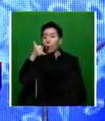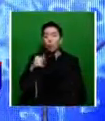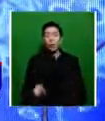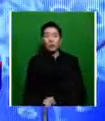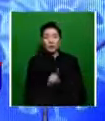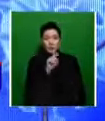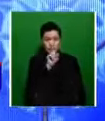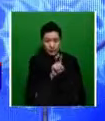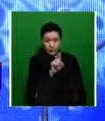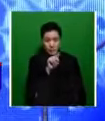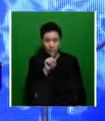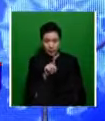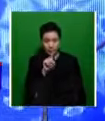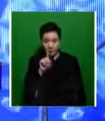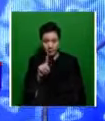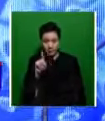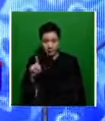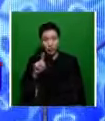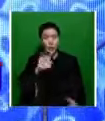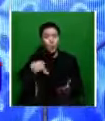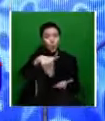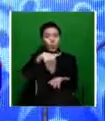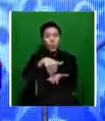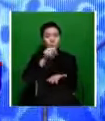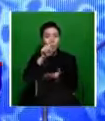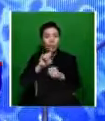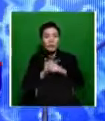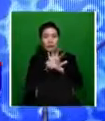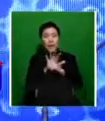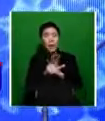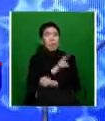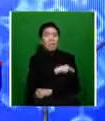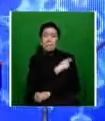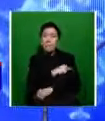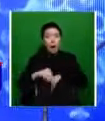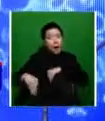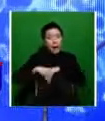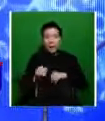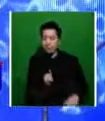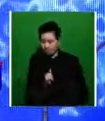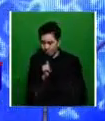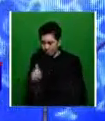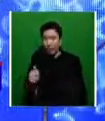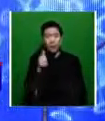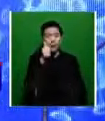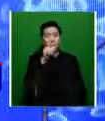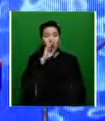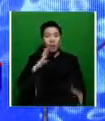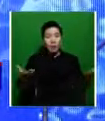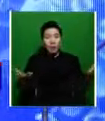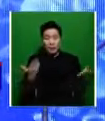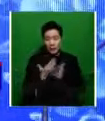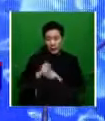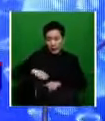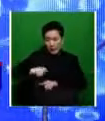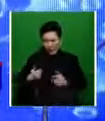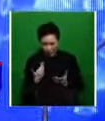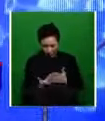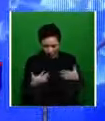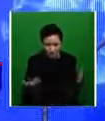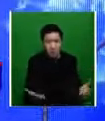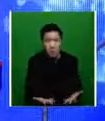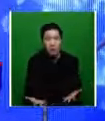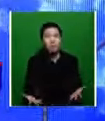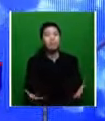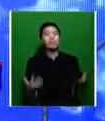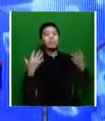ได้นะครับหรือไปพบแพทย์ใกล้บ้านนะครับซึ่งถ้าหากไปพบแพทย์แล้วไม่มีค่ารักษาพยาบาลฟ